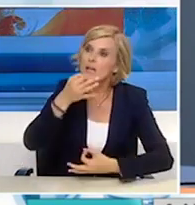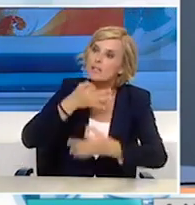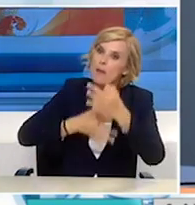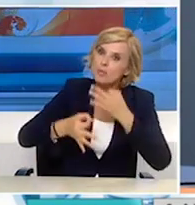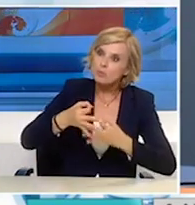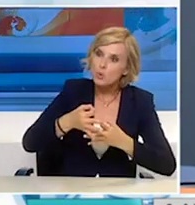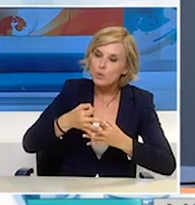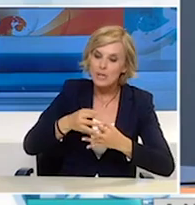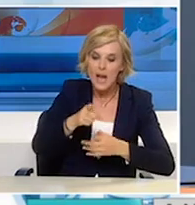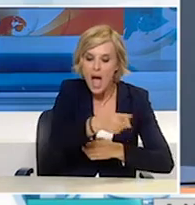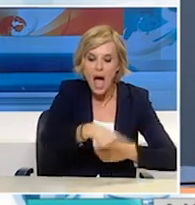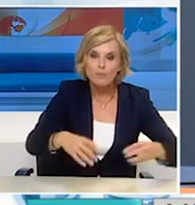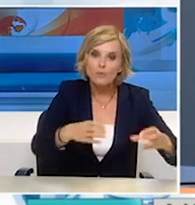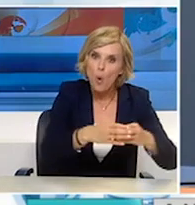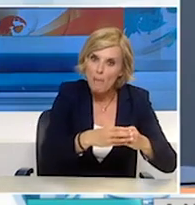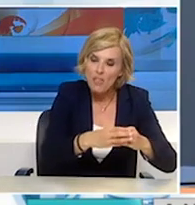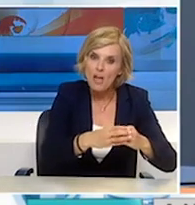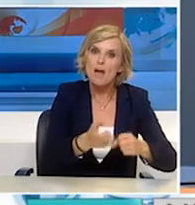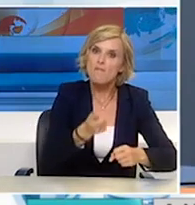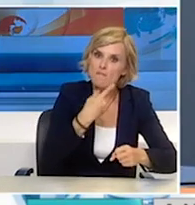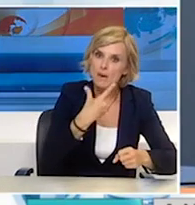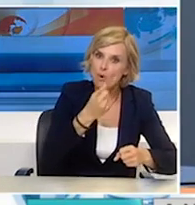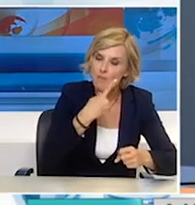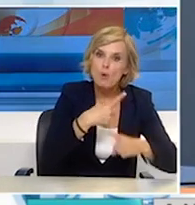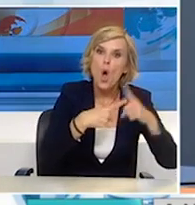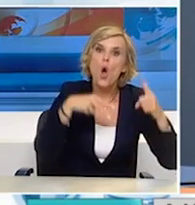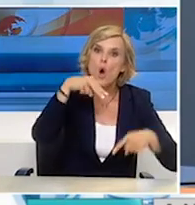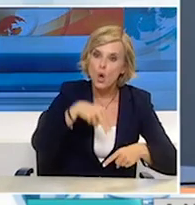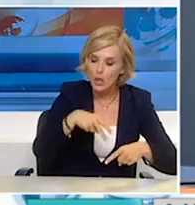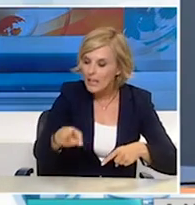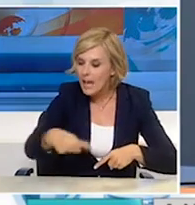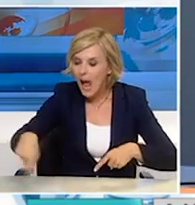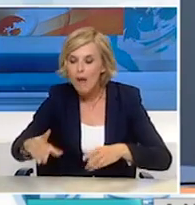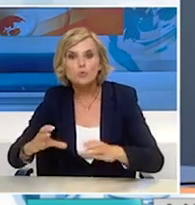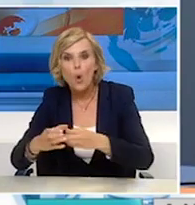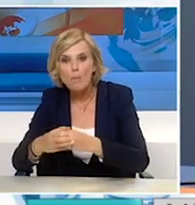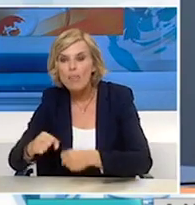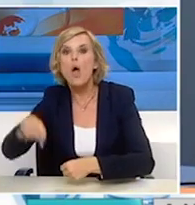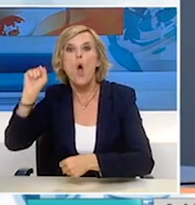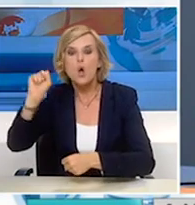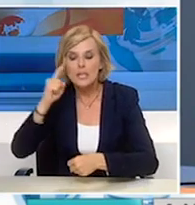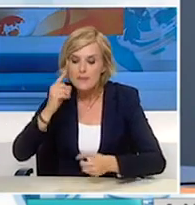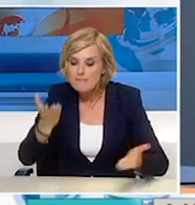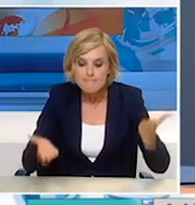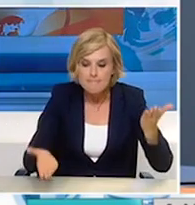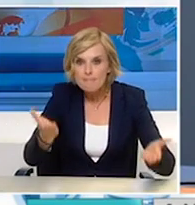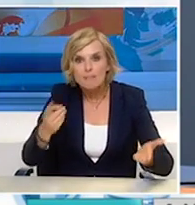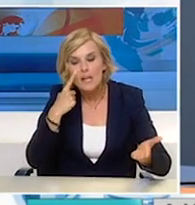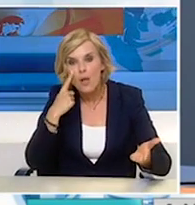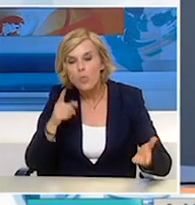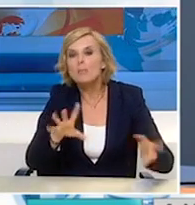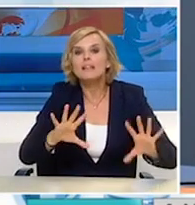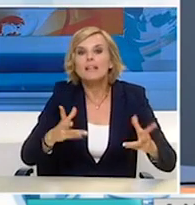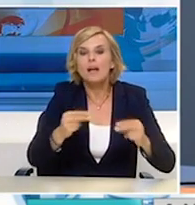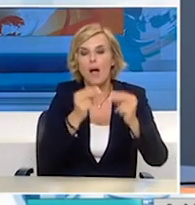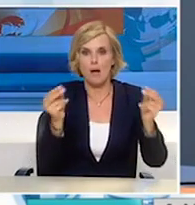Και αυτό κατέληξε και η μελέτη μεγάλη στο New England, ότι θέλουμε για τη χλωροκίνη μια τυχιοποιημένη κλινική μελέτη, η οποία οι